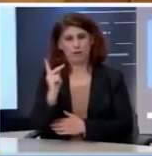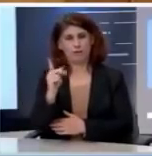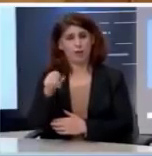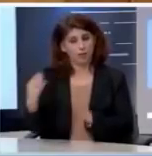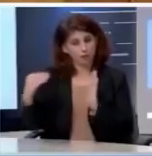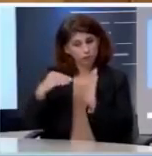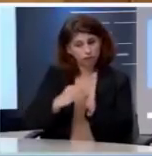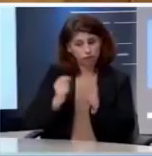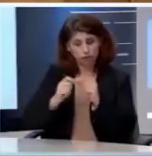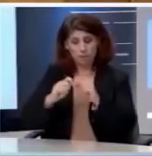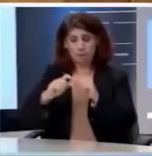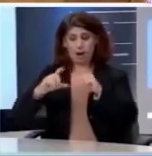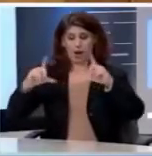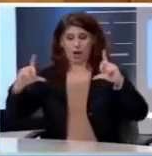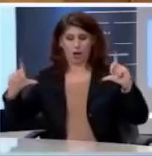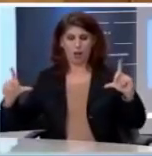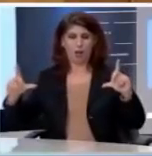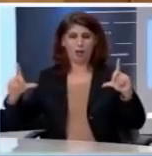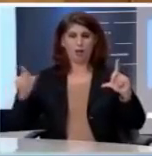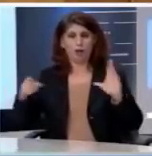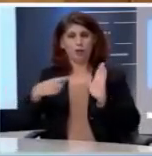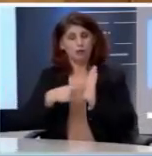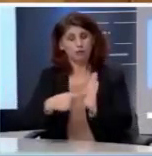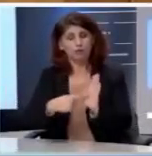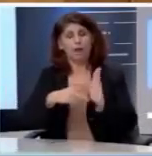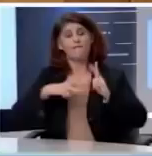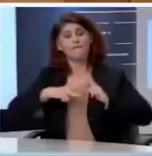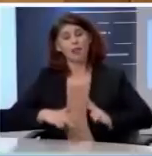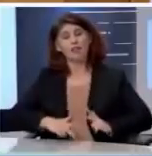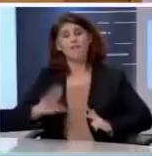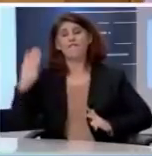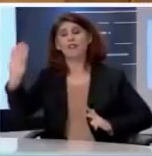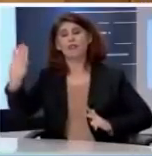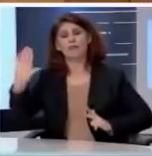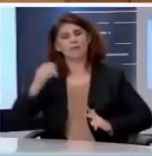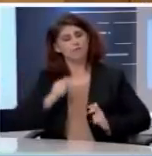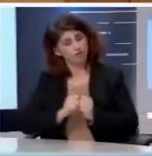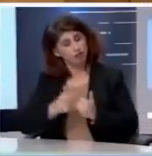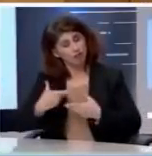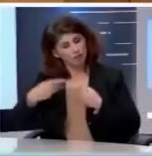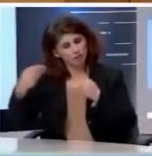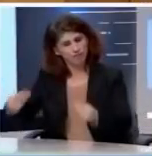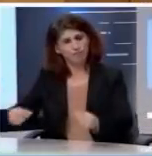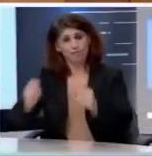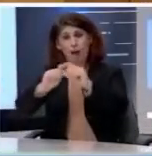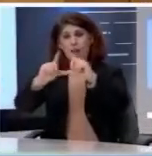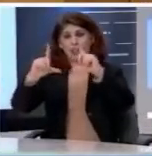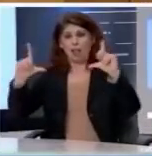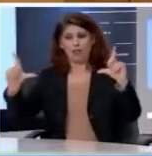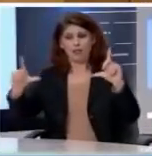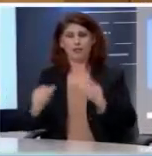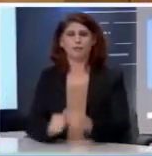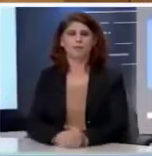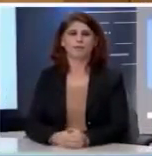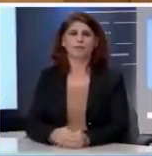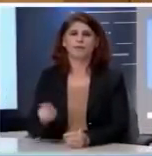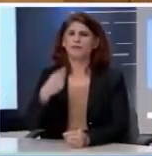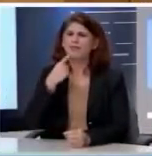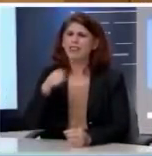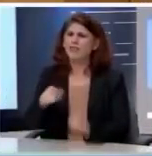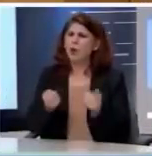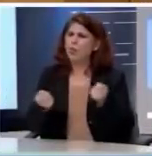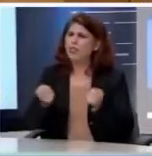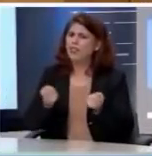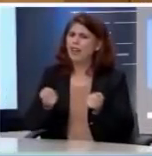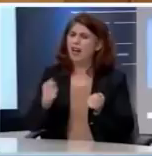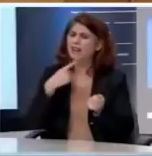Το έχω βάλει και σε μεγέθυνση εδώ, για να το ευχαριστηθεί ο κ. Βαξεβάνης, ο φίλος μου. Πάρτε το και σε μεγέθυνση, θα δώσω και ολόκληρη συνέχεια. Τι λέει αυτή η